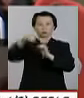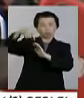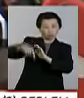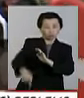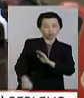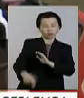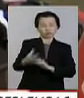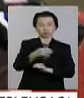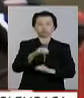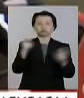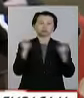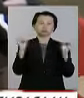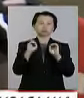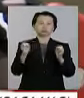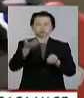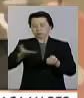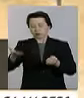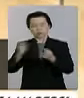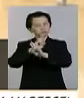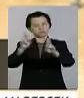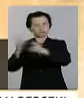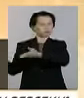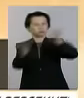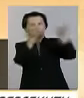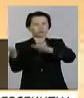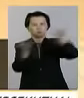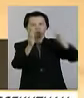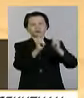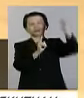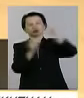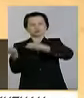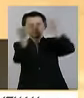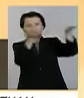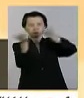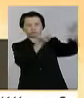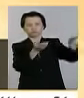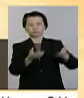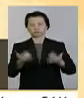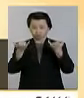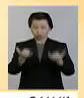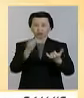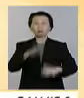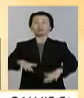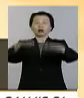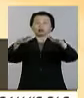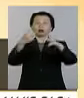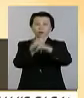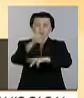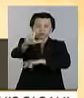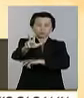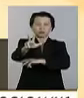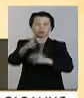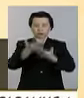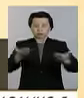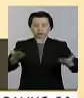kan? Nah, memang tak ada lah. Angkat barang siap-siap lah. Barang tu, ini masuk kali yang ketiga dah ni. Yang barang lain dah buat naik dah.